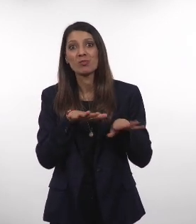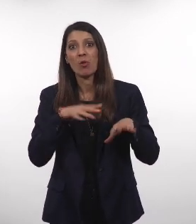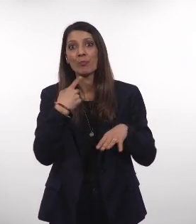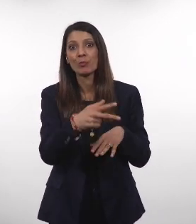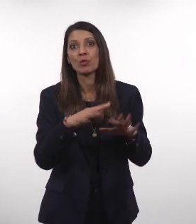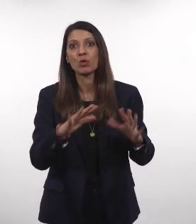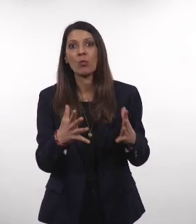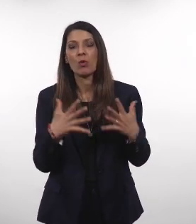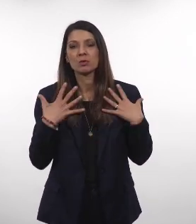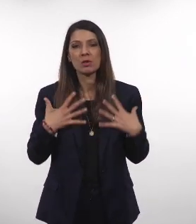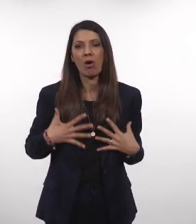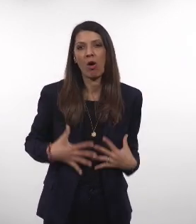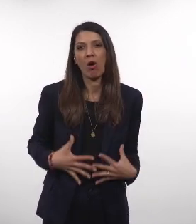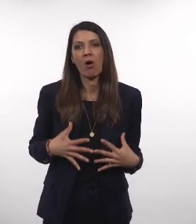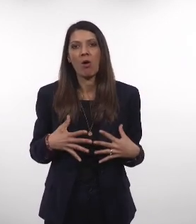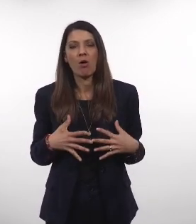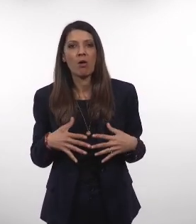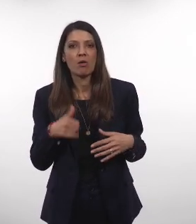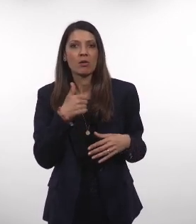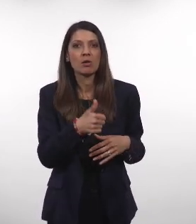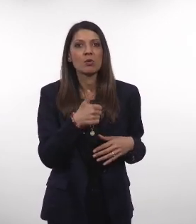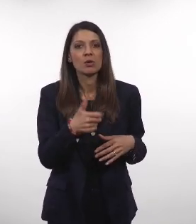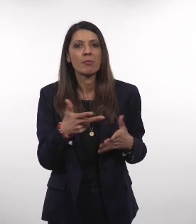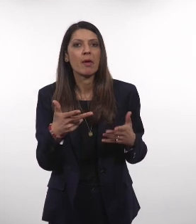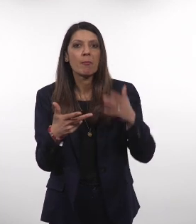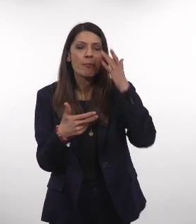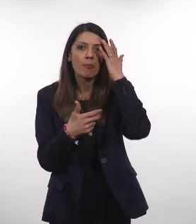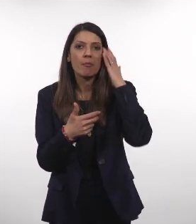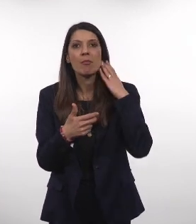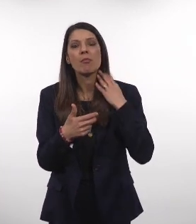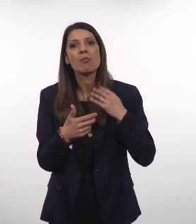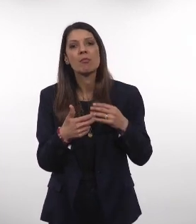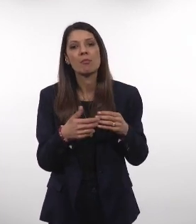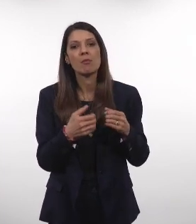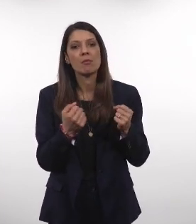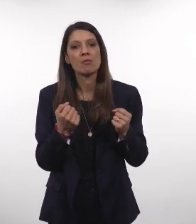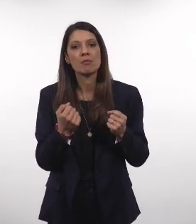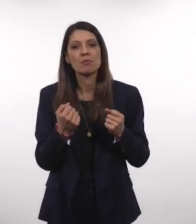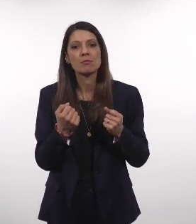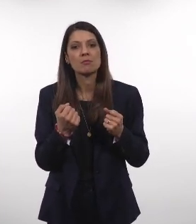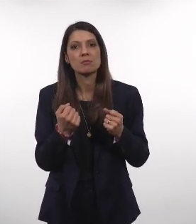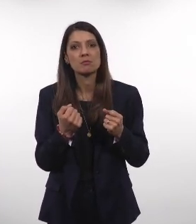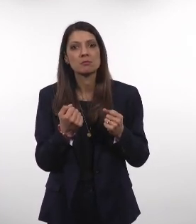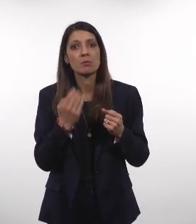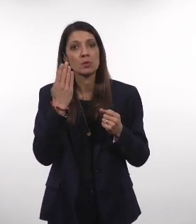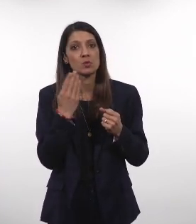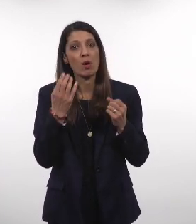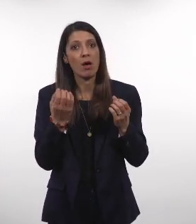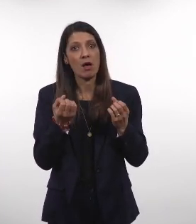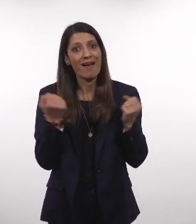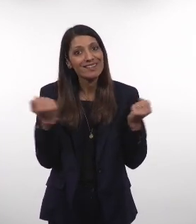beaucoup dans la déambulation et dans le fait de passer d'activités de stimulation